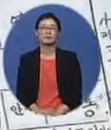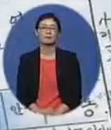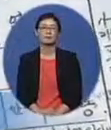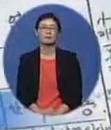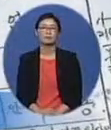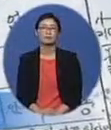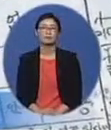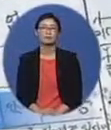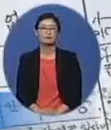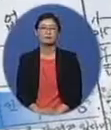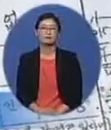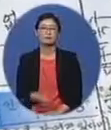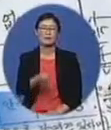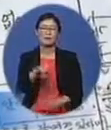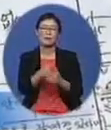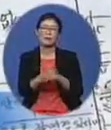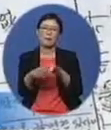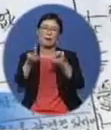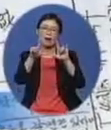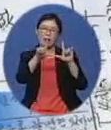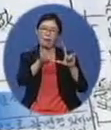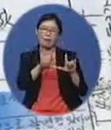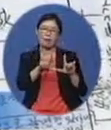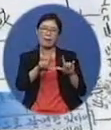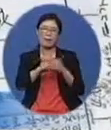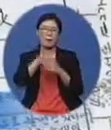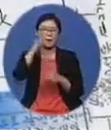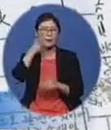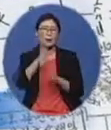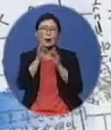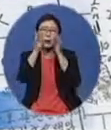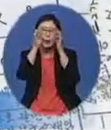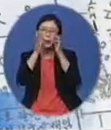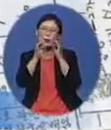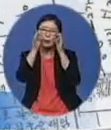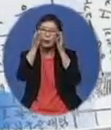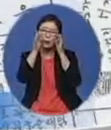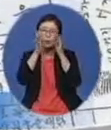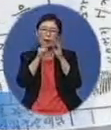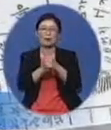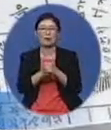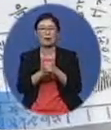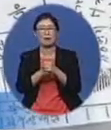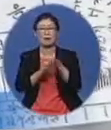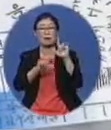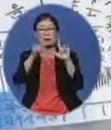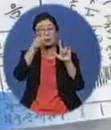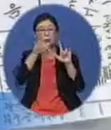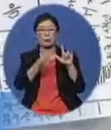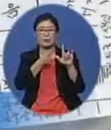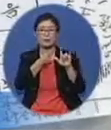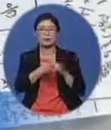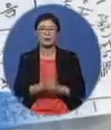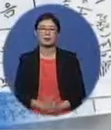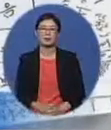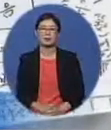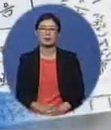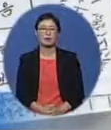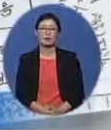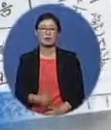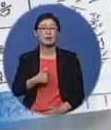잘 살지는 못했지만 이만큼 노력했다 보여줄 수 있으면 좋겠어요. 그렇게 살다 보면 언젠가